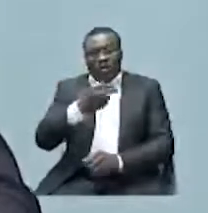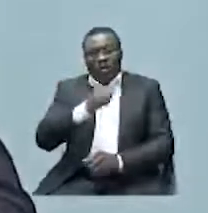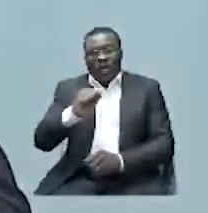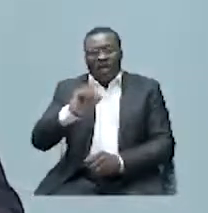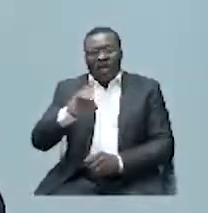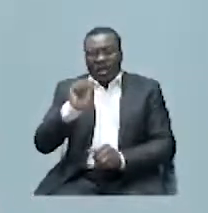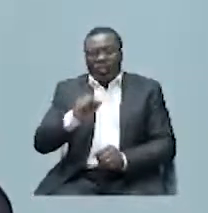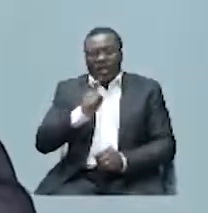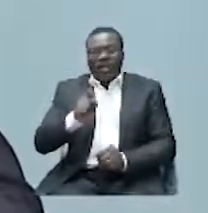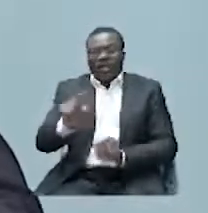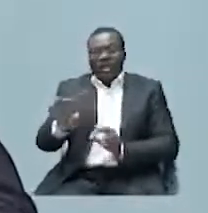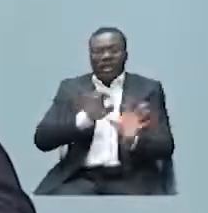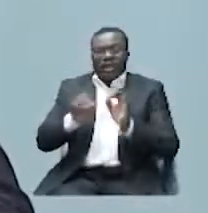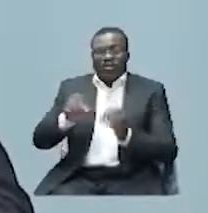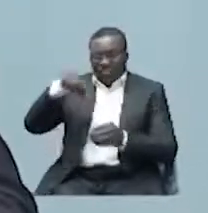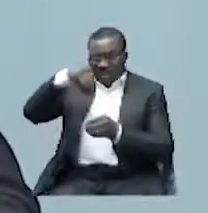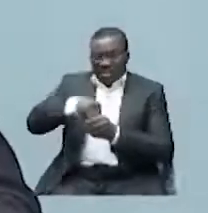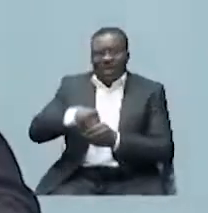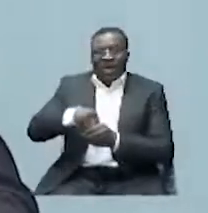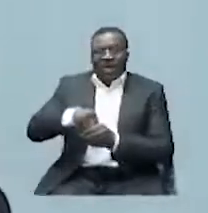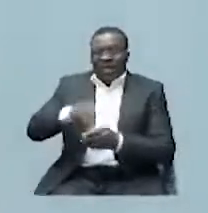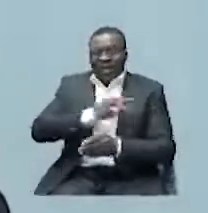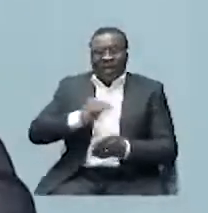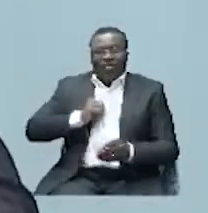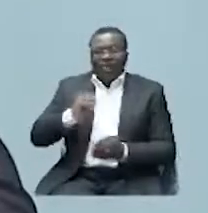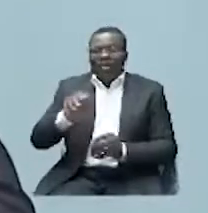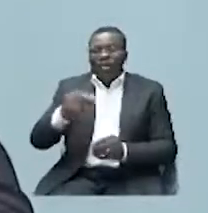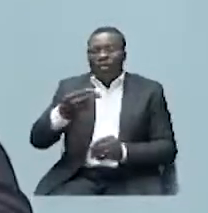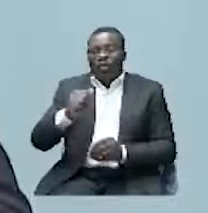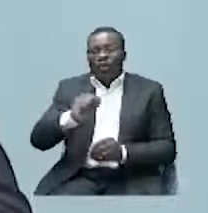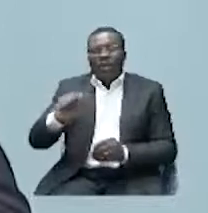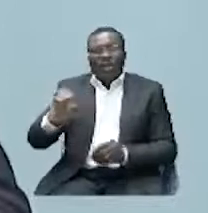ses pairs au sein de la HAC. Et d'ailleurs, je suggère que